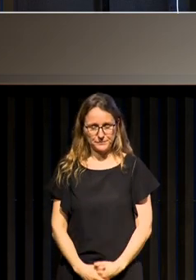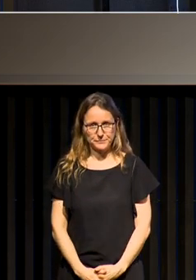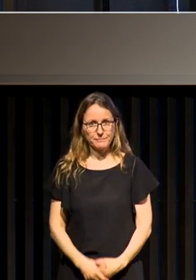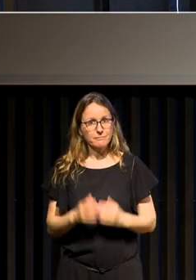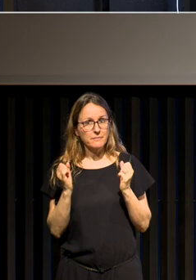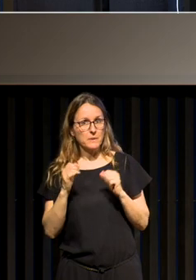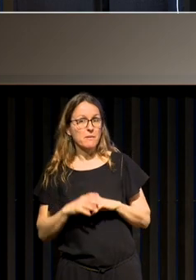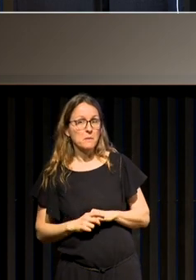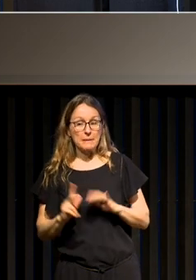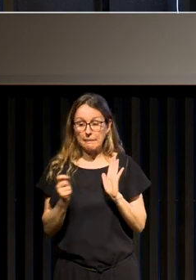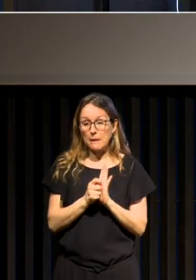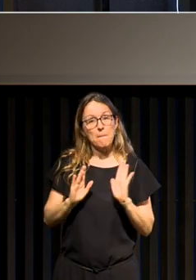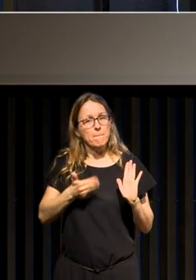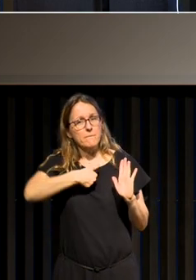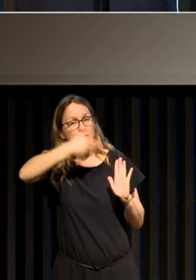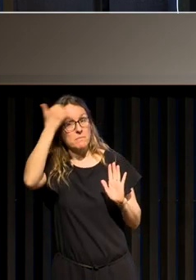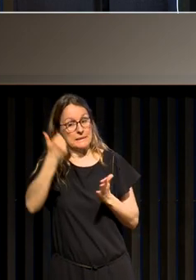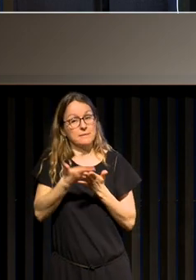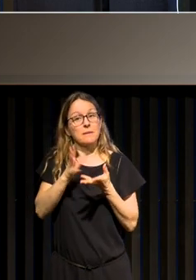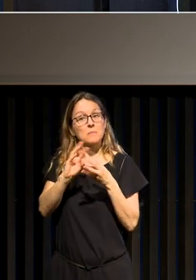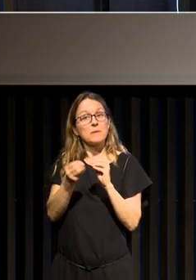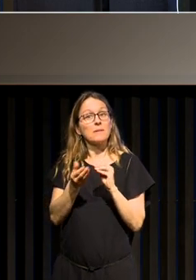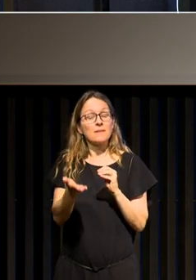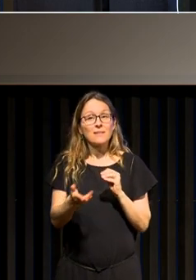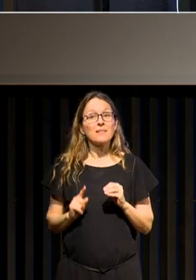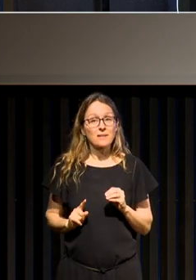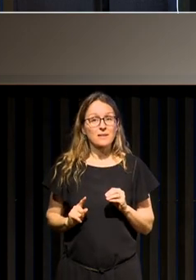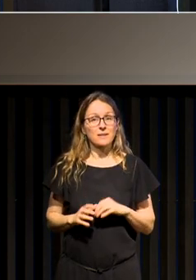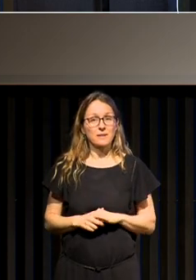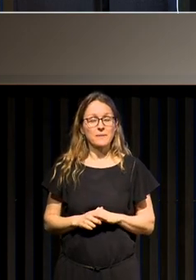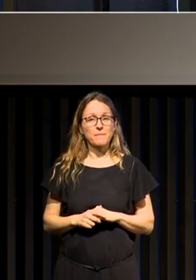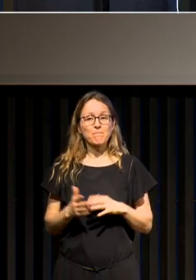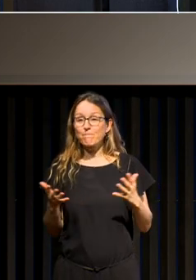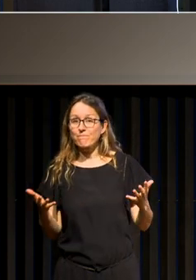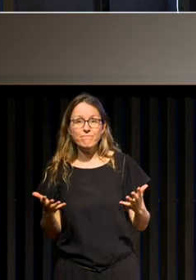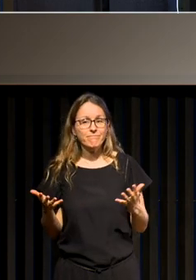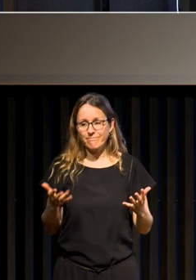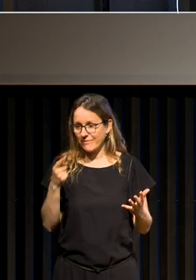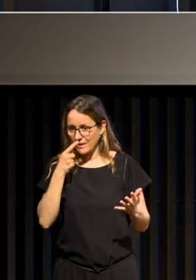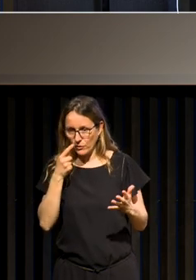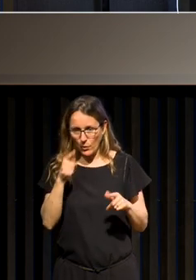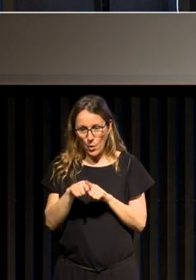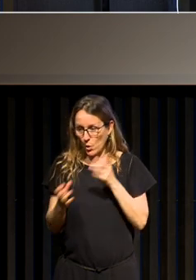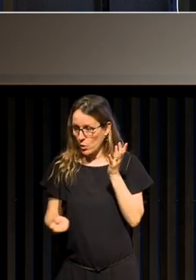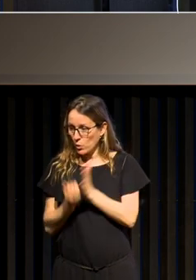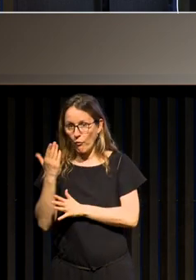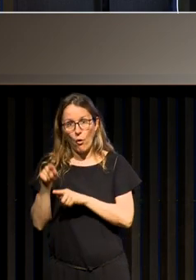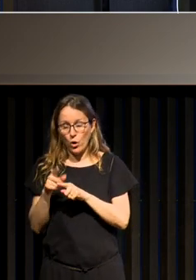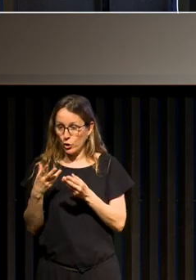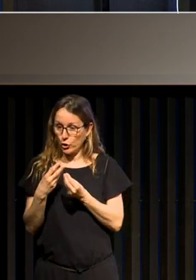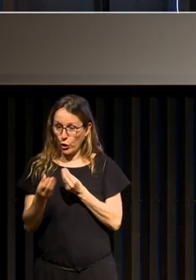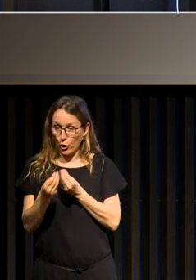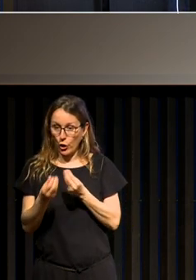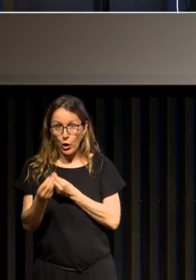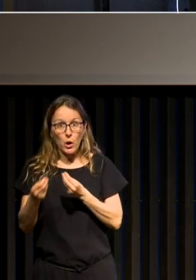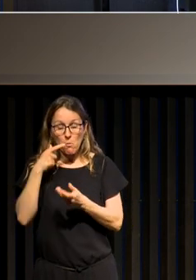donc, je ne sais pas. Donc, c'est là où la difficulté va se présenter quand on n'aura plus que du stock Nouveau Régime qu'il va falloir reconstituer.